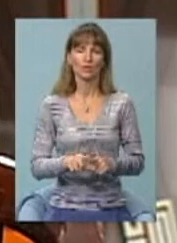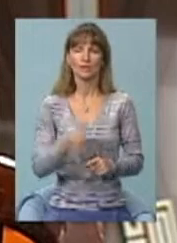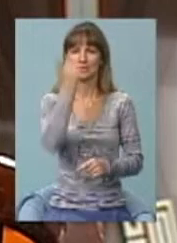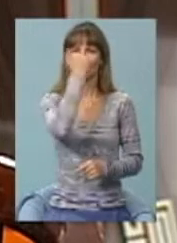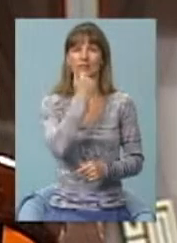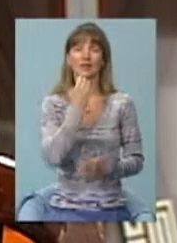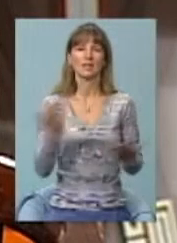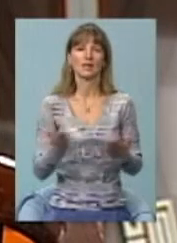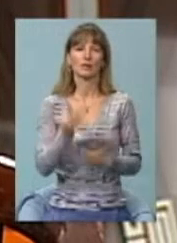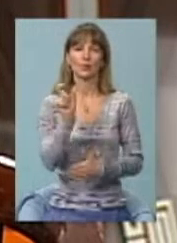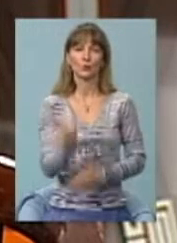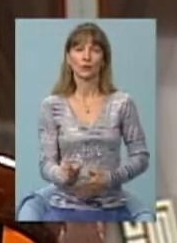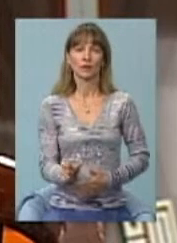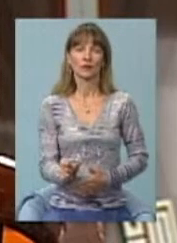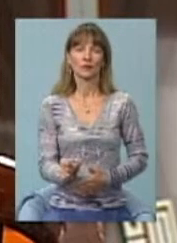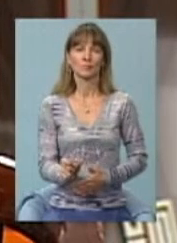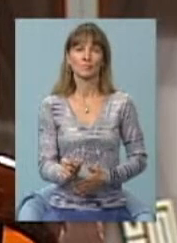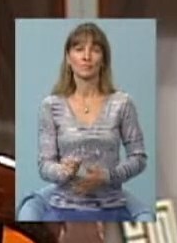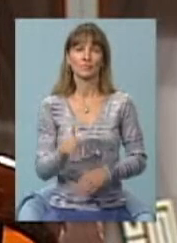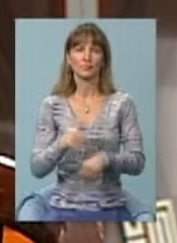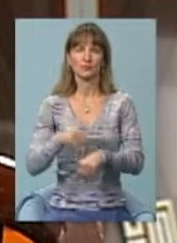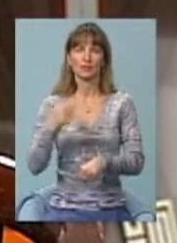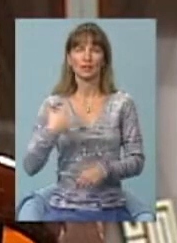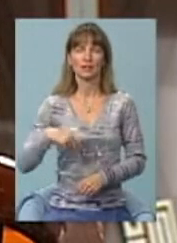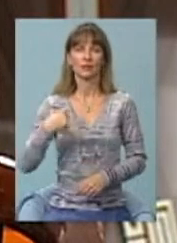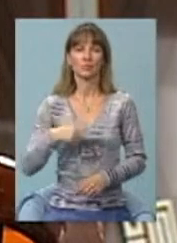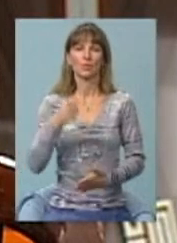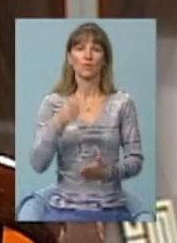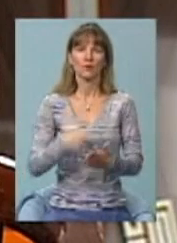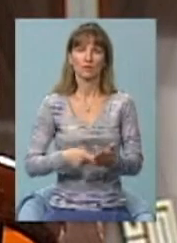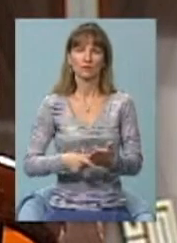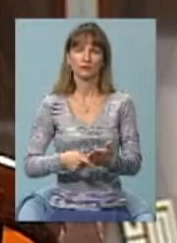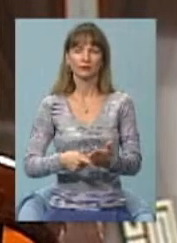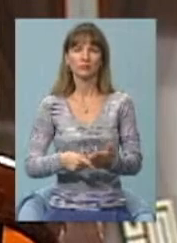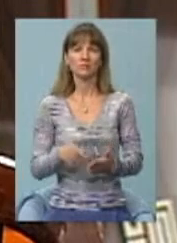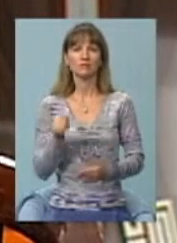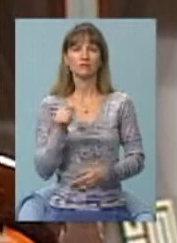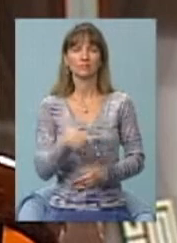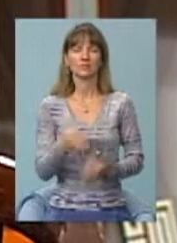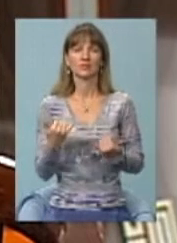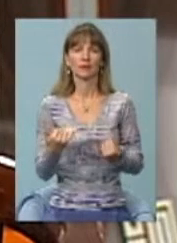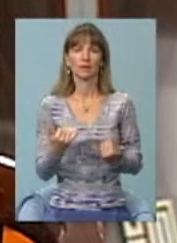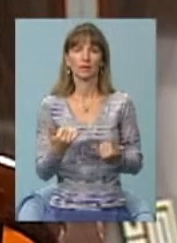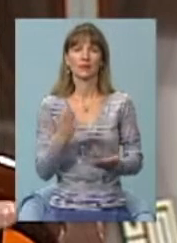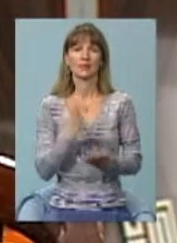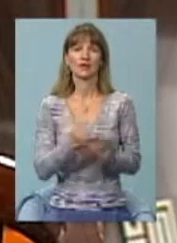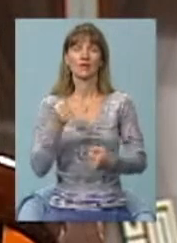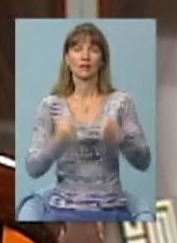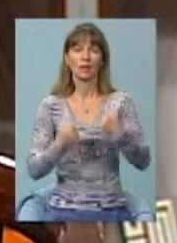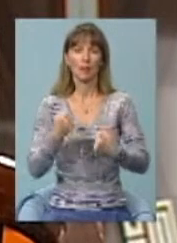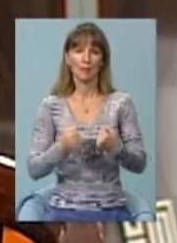завдяки яким людина почуває себе впевненіше. Вона тепер є автомобілі,